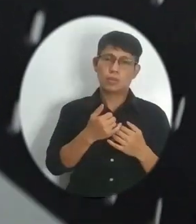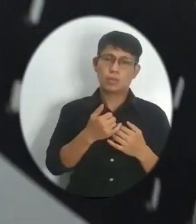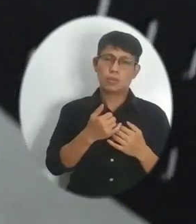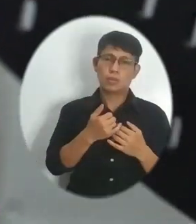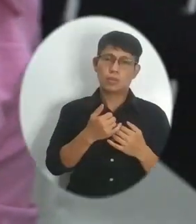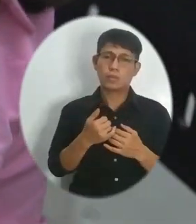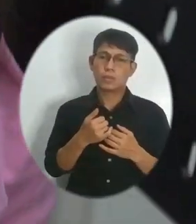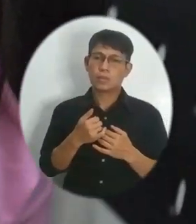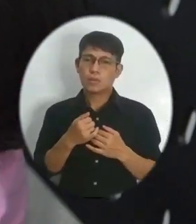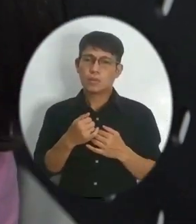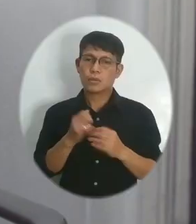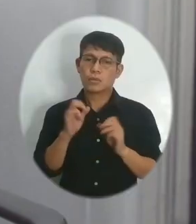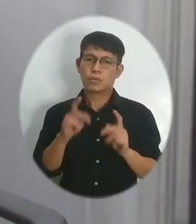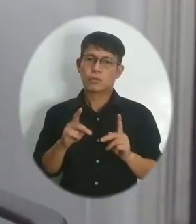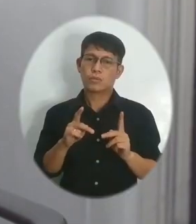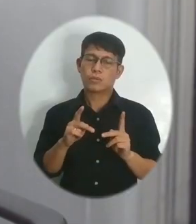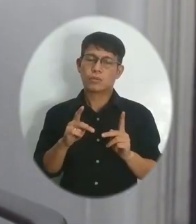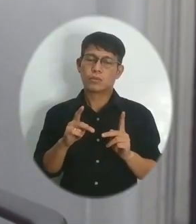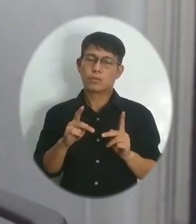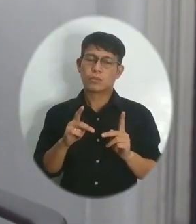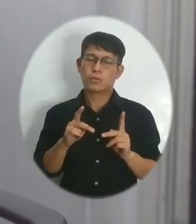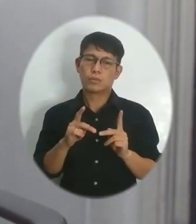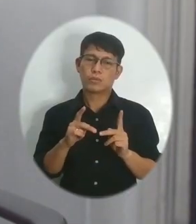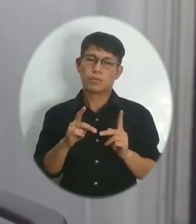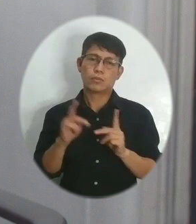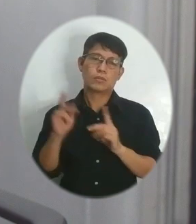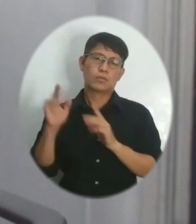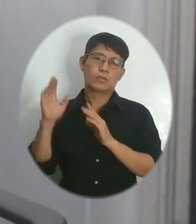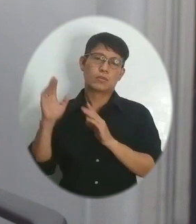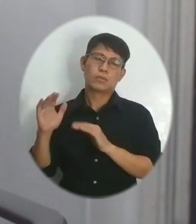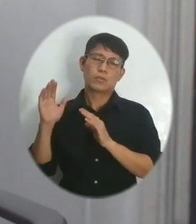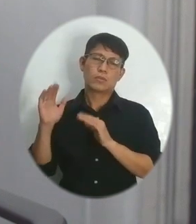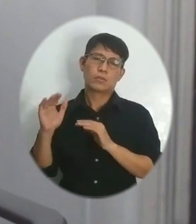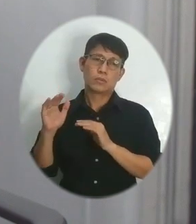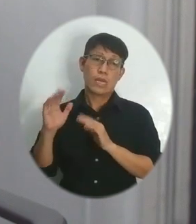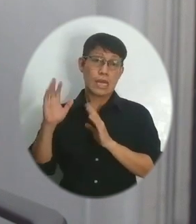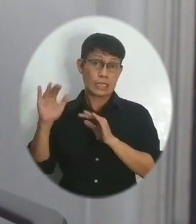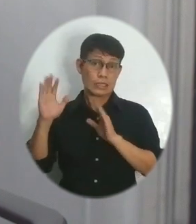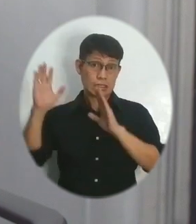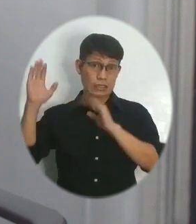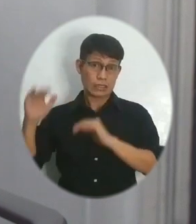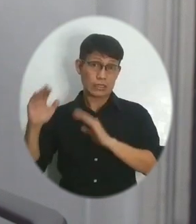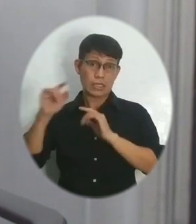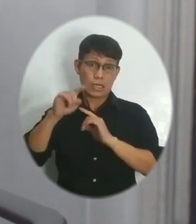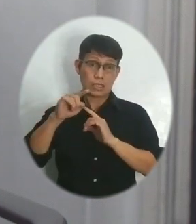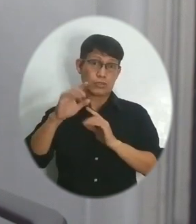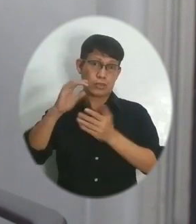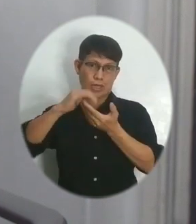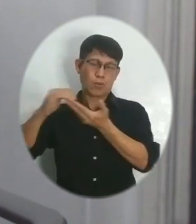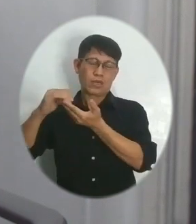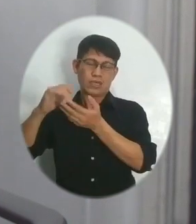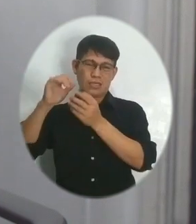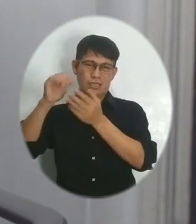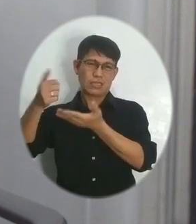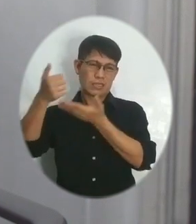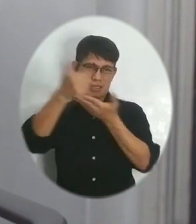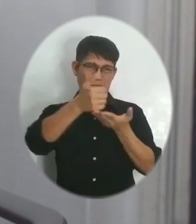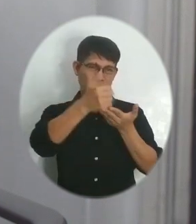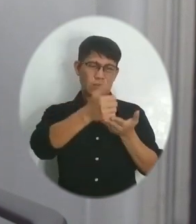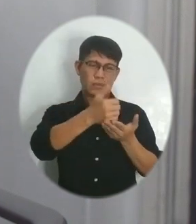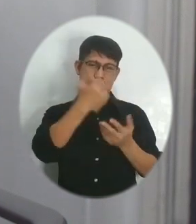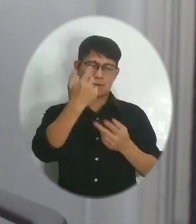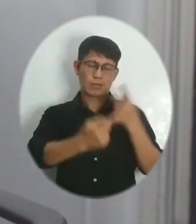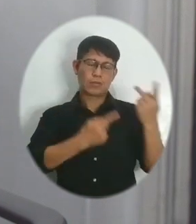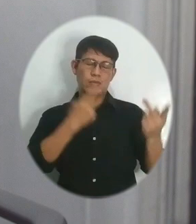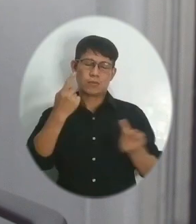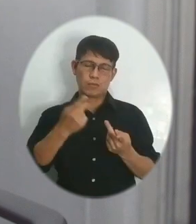inyo, salamat po sa inyo kasi tulungan niyo kami. Sana marami pa kayong matulungan katulad